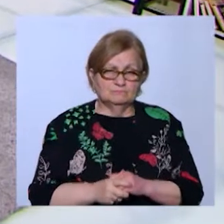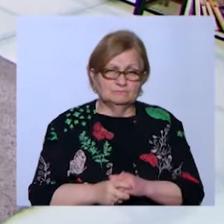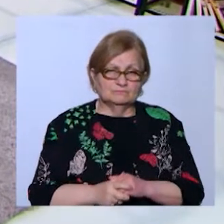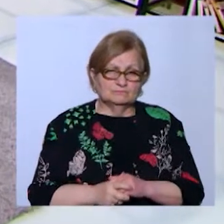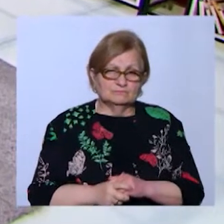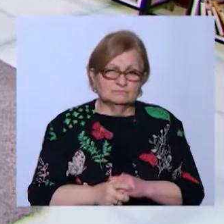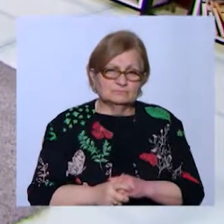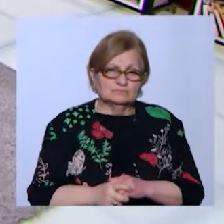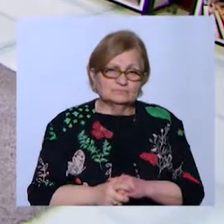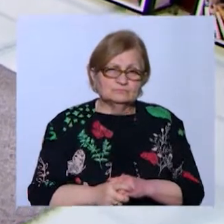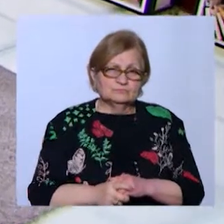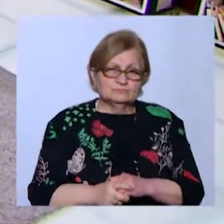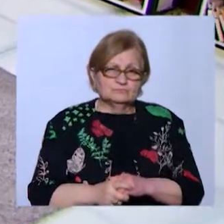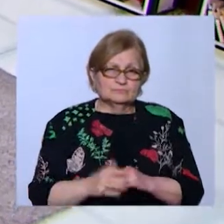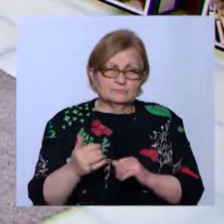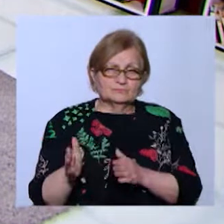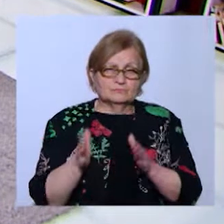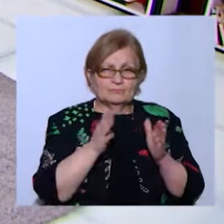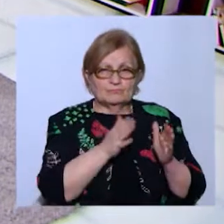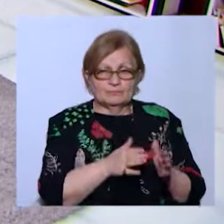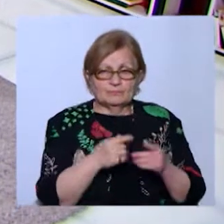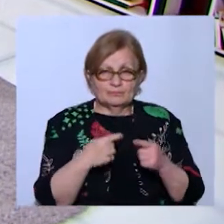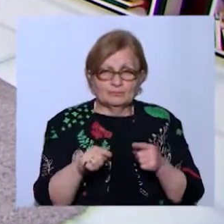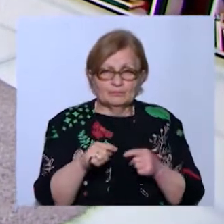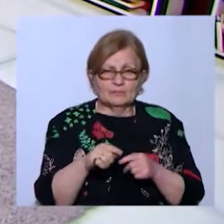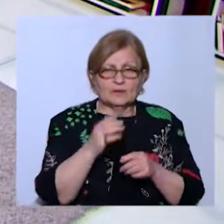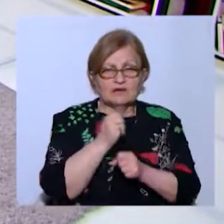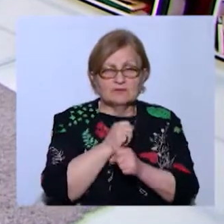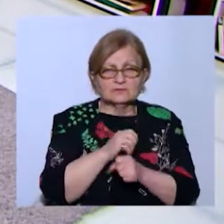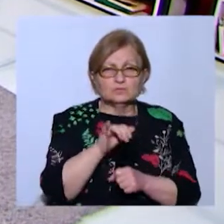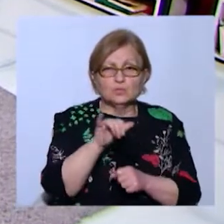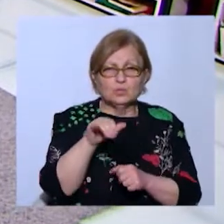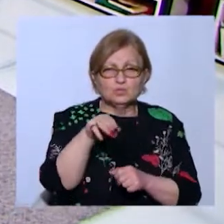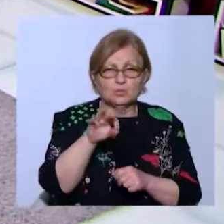მოდით გადავიდეთ შემდეგზე და რამდენიმე უტოლობას გავაკეთოთ.